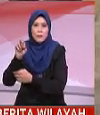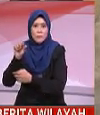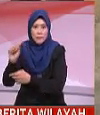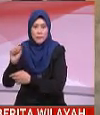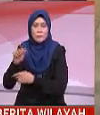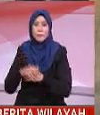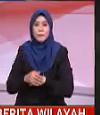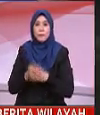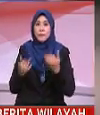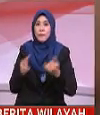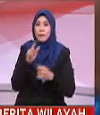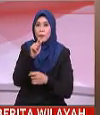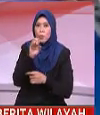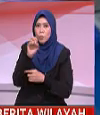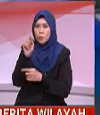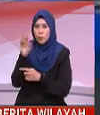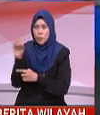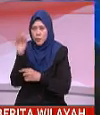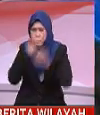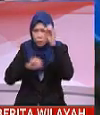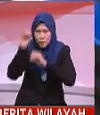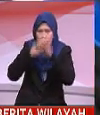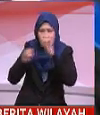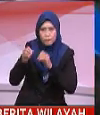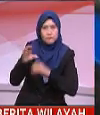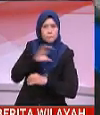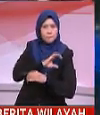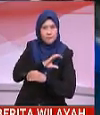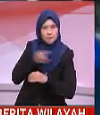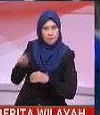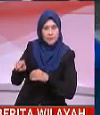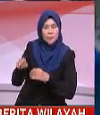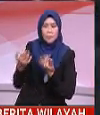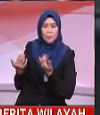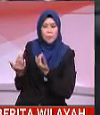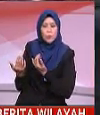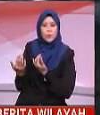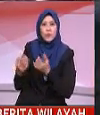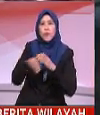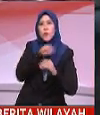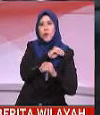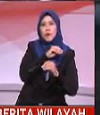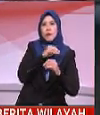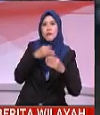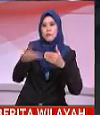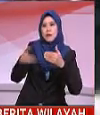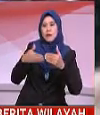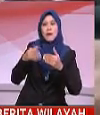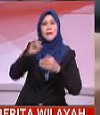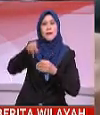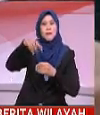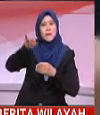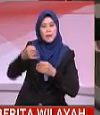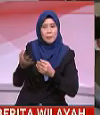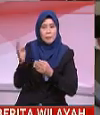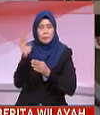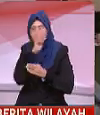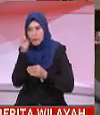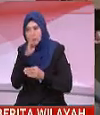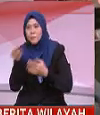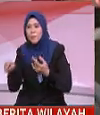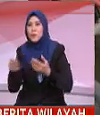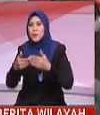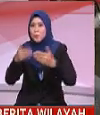operandi tonto berkenaan dengan memerhati pergerakan penguatkuasa dengan menunggu di luar pagar JPJ dan susur laluan